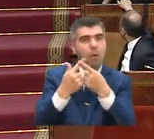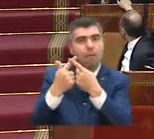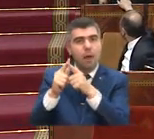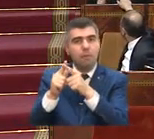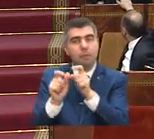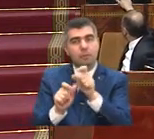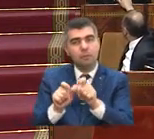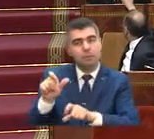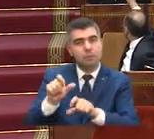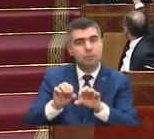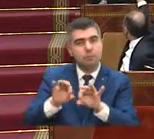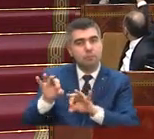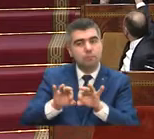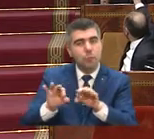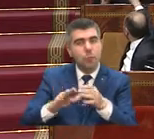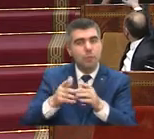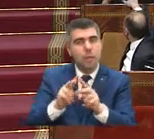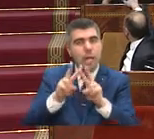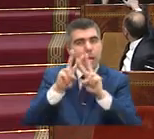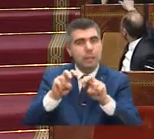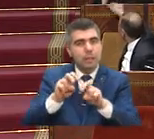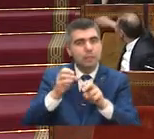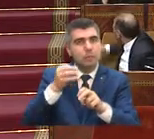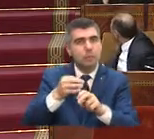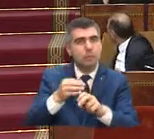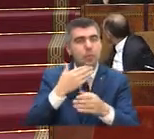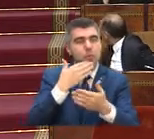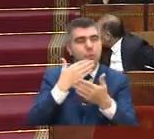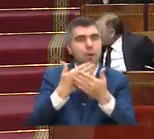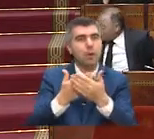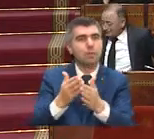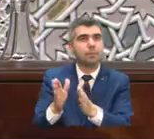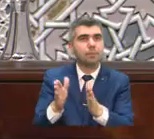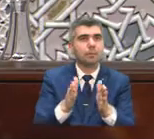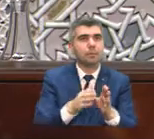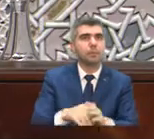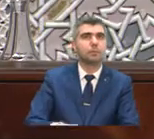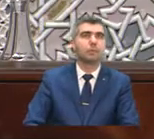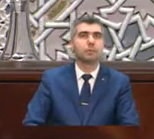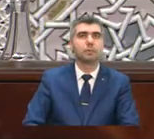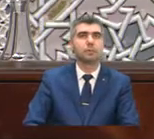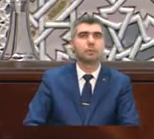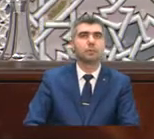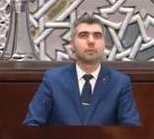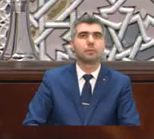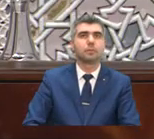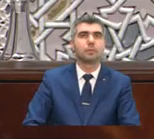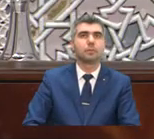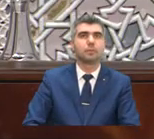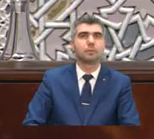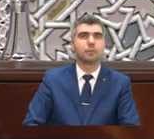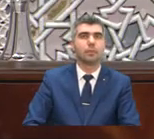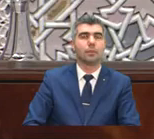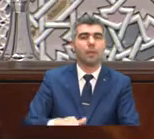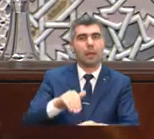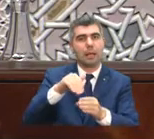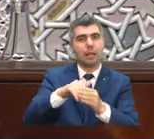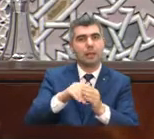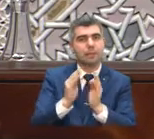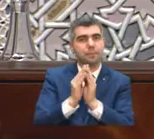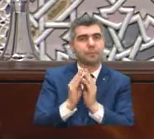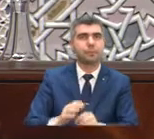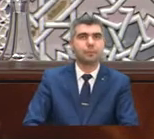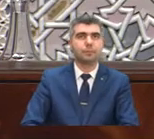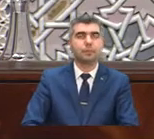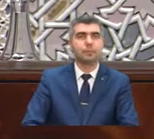محكم ونزيه، وشكرا. هل من تعقيب إضافي آخر؟ سيدة النائبة من فريق العدالة